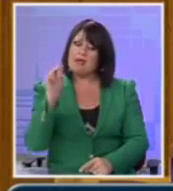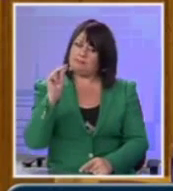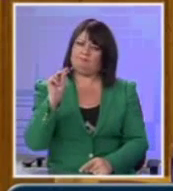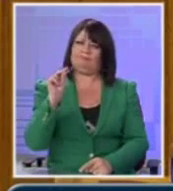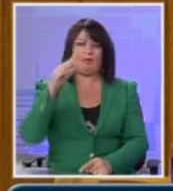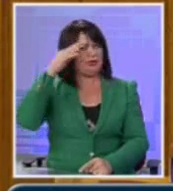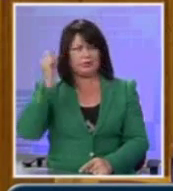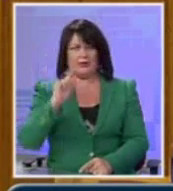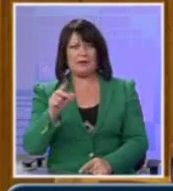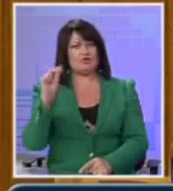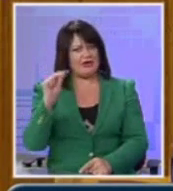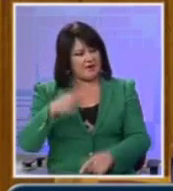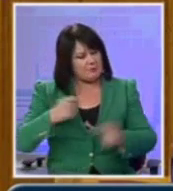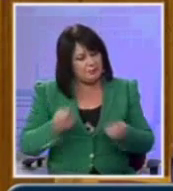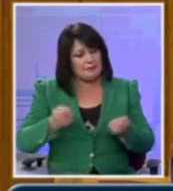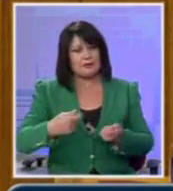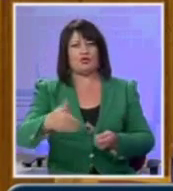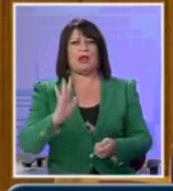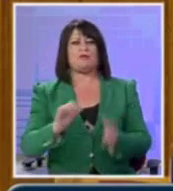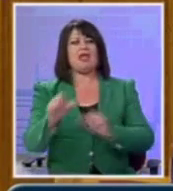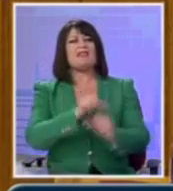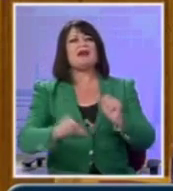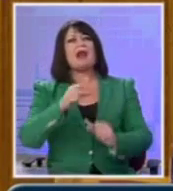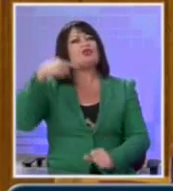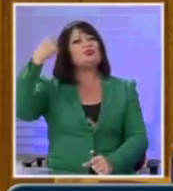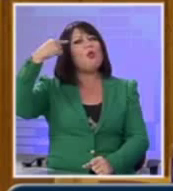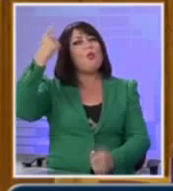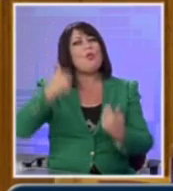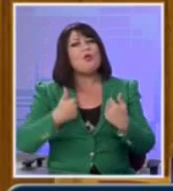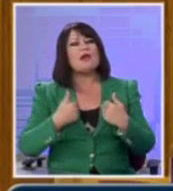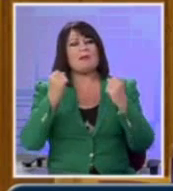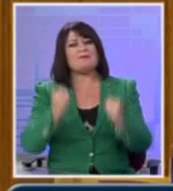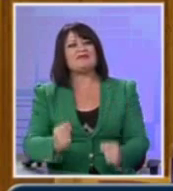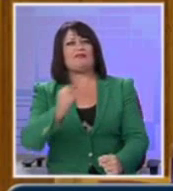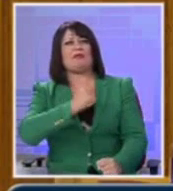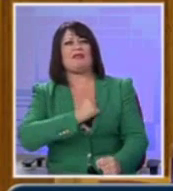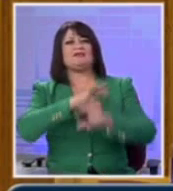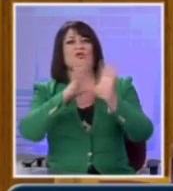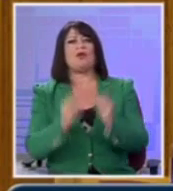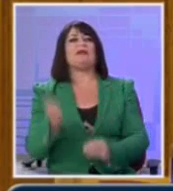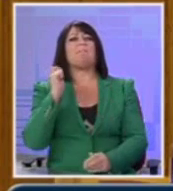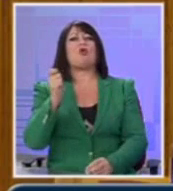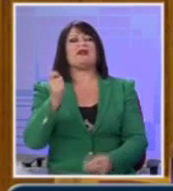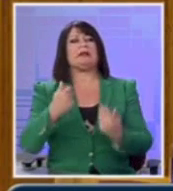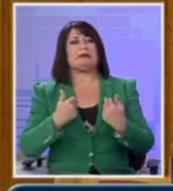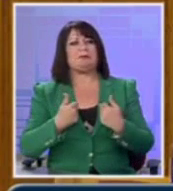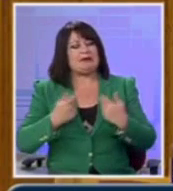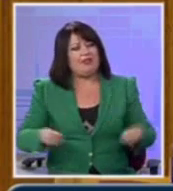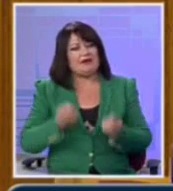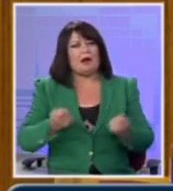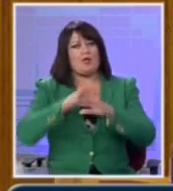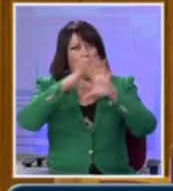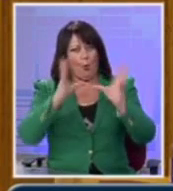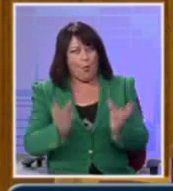Δεν αθετούμε τις υποσχέσεις μας. Δεν αλλάζουμε τα οράματα, τις θέσεις και την πολιτική μας κατεύθυνση. Θα τα υλοποιήσουμε